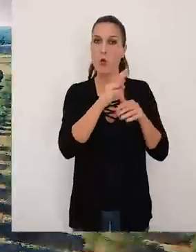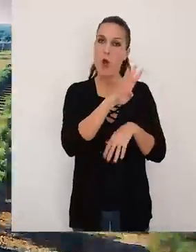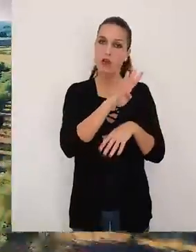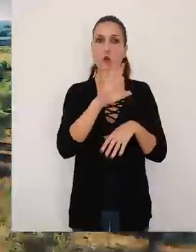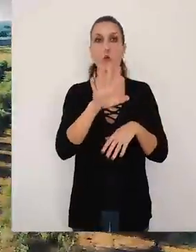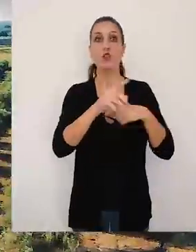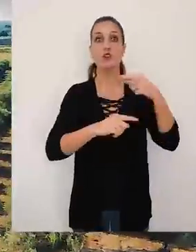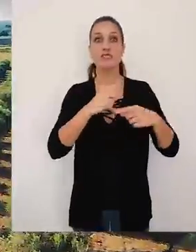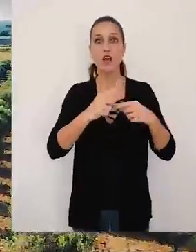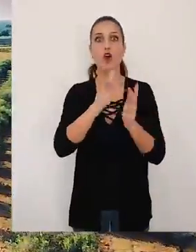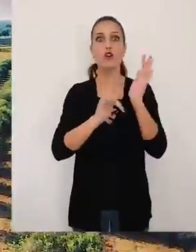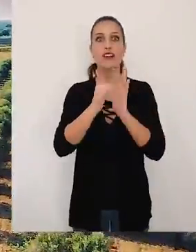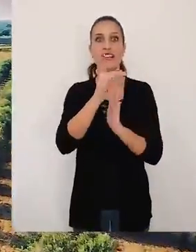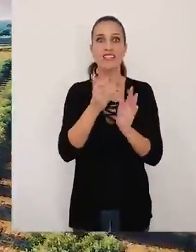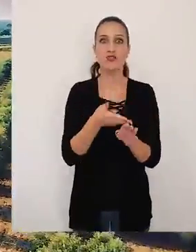a.C.